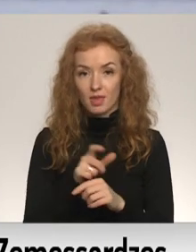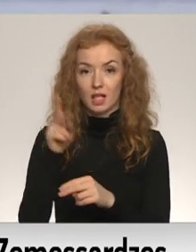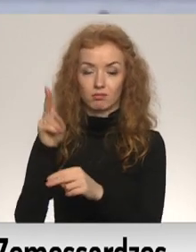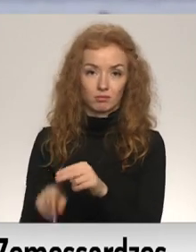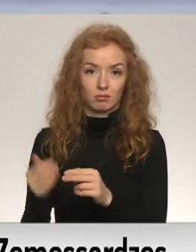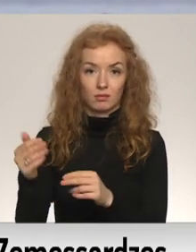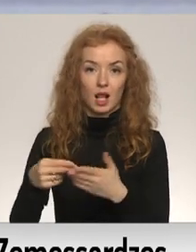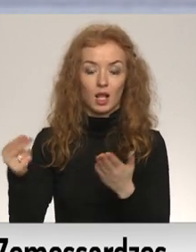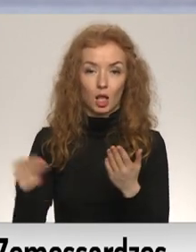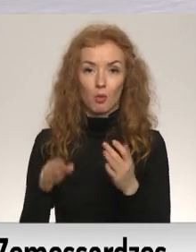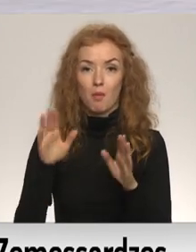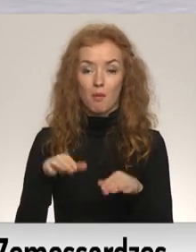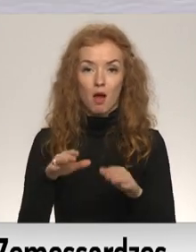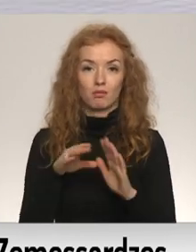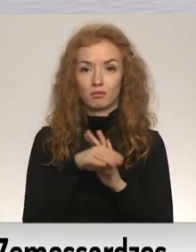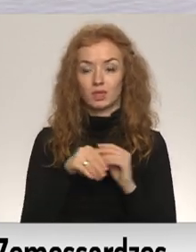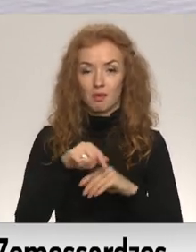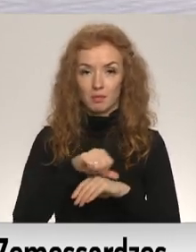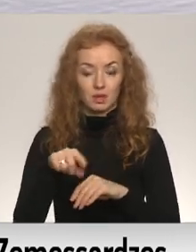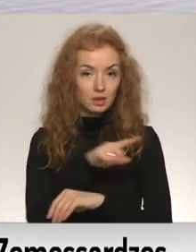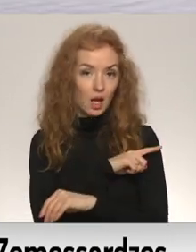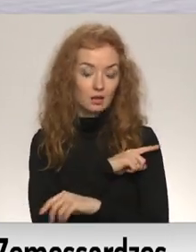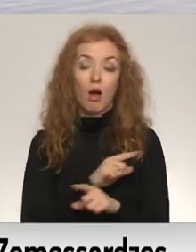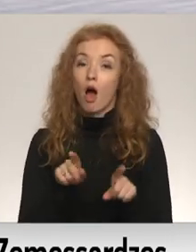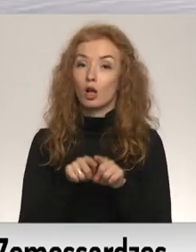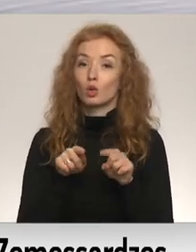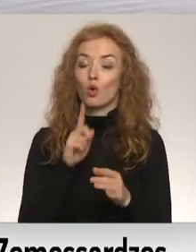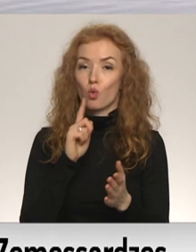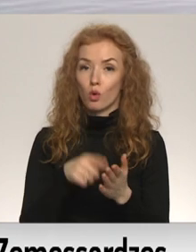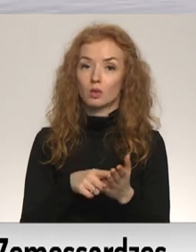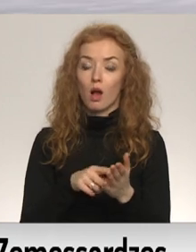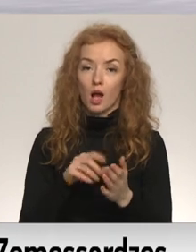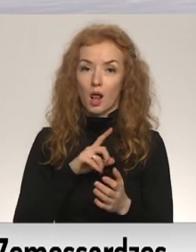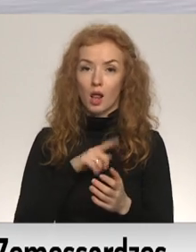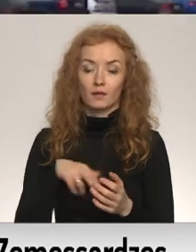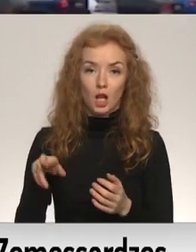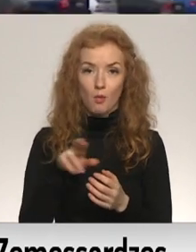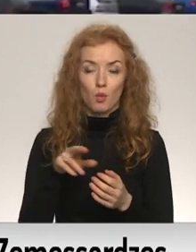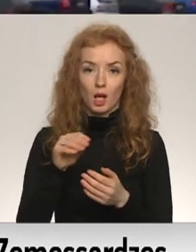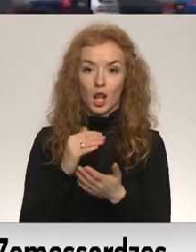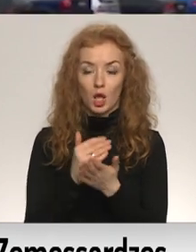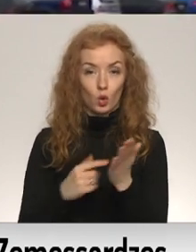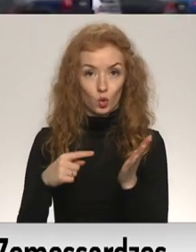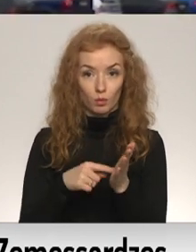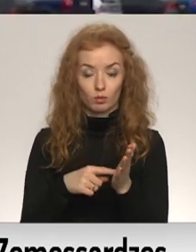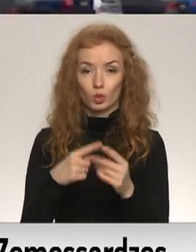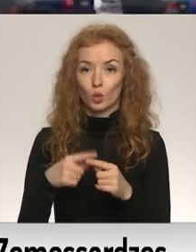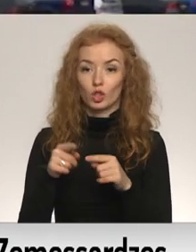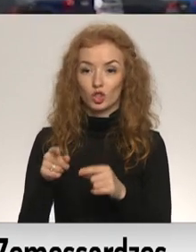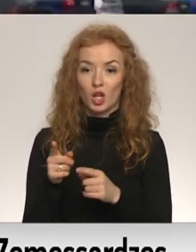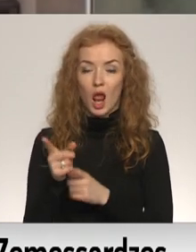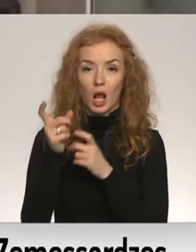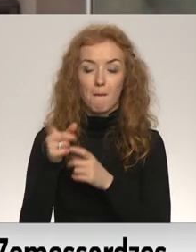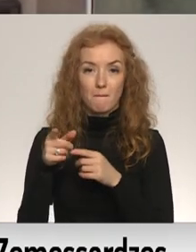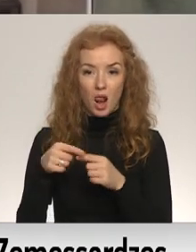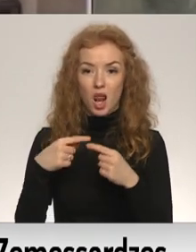personas līgumu par dienestu zemessardzē. Arī to nosaka Latvijas Republikas zemessardzes likums. Lielgabala lieta izraisījusi